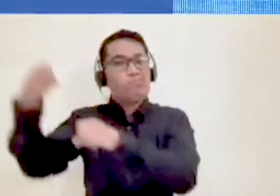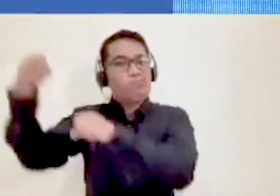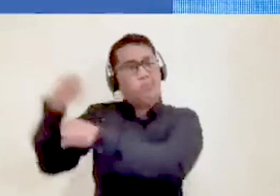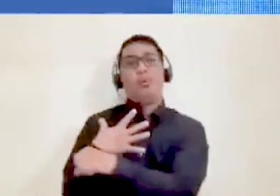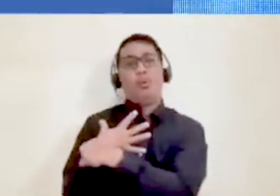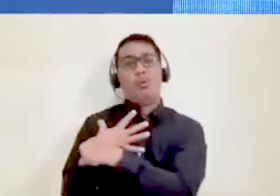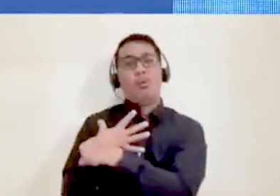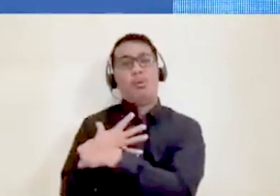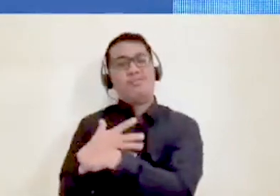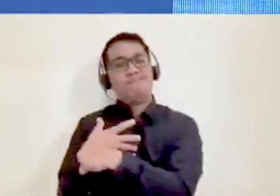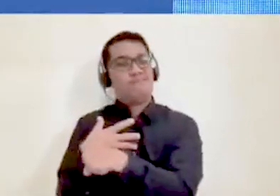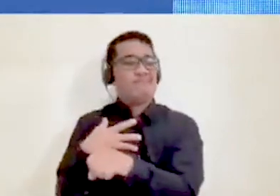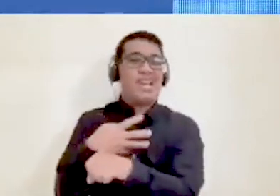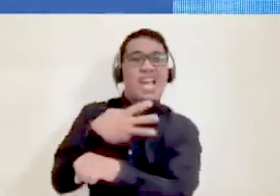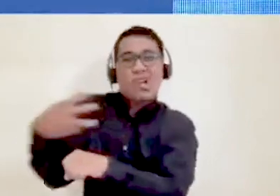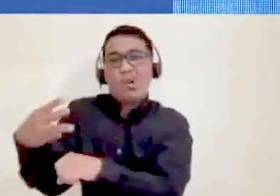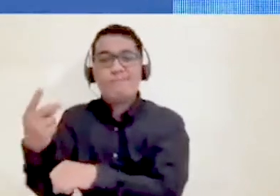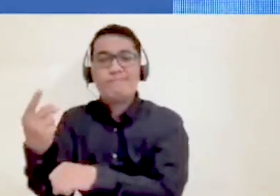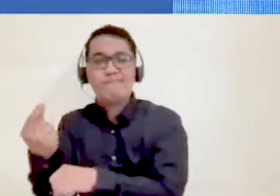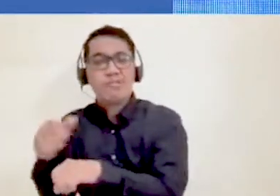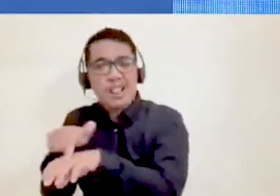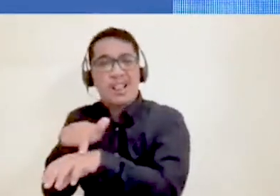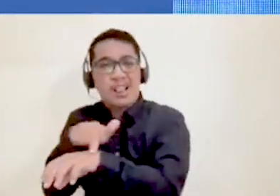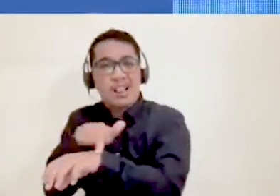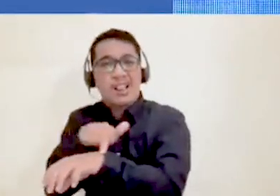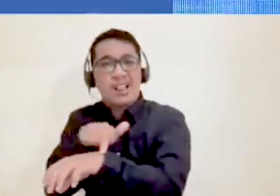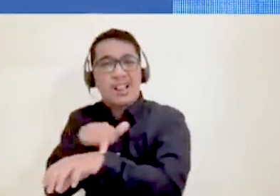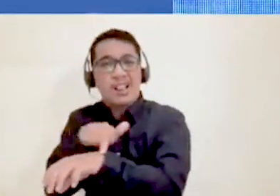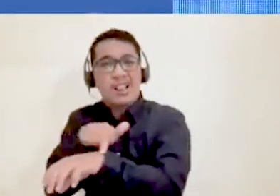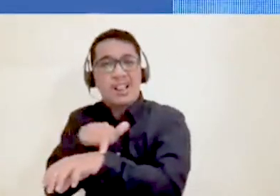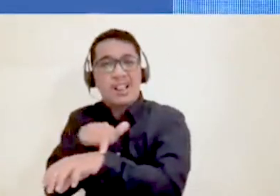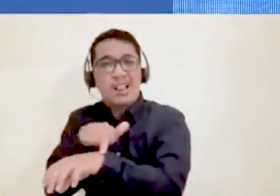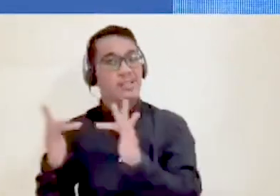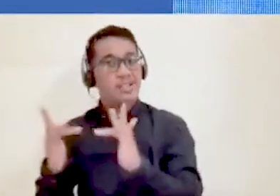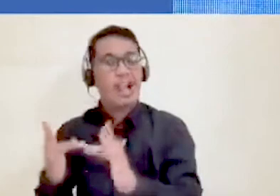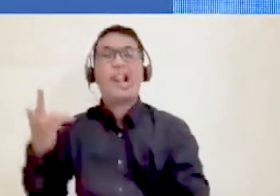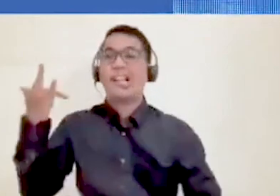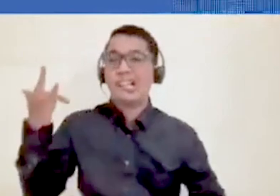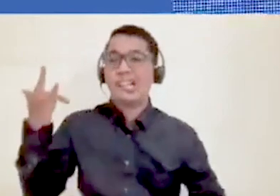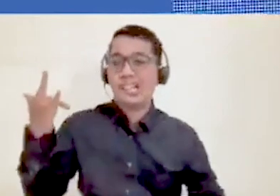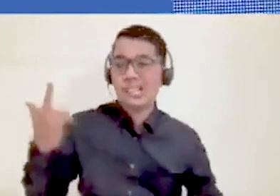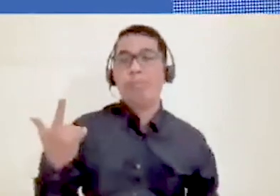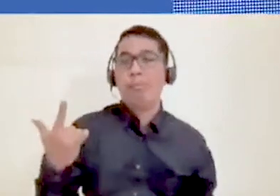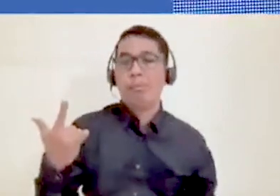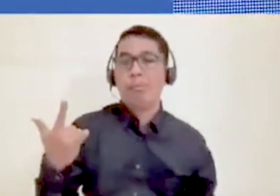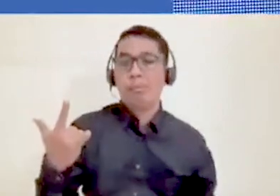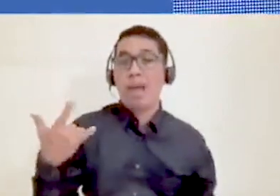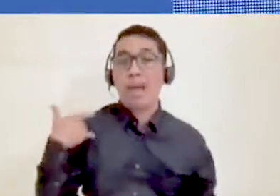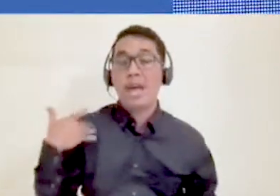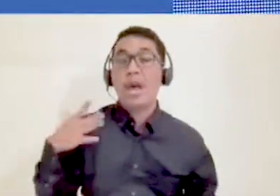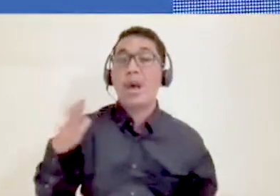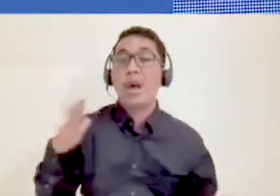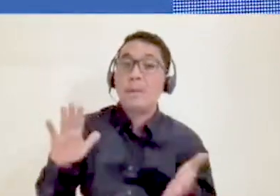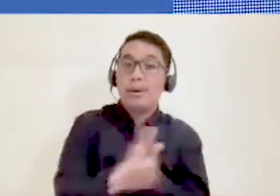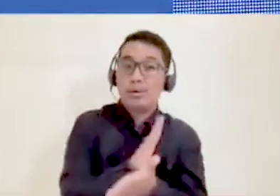ekonomi tetapi sektor digital tetap memiliki peluangnya sektor digital